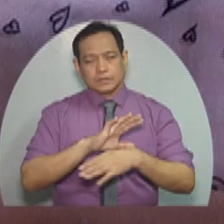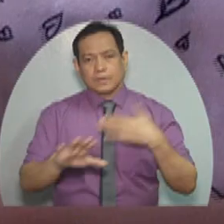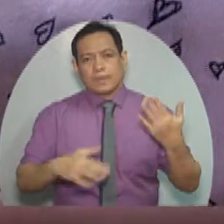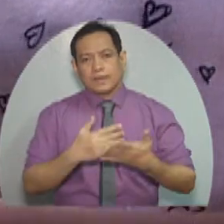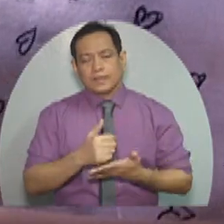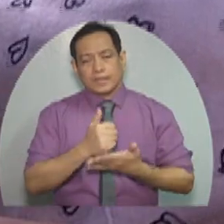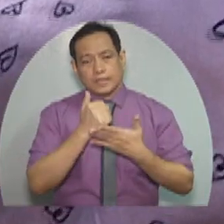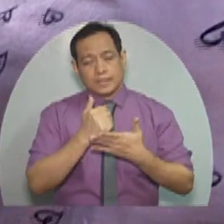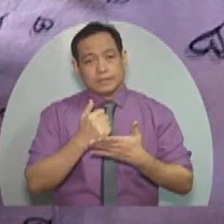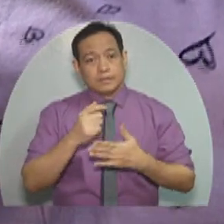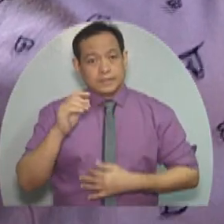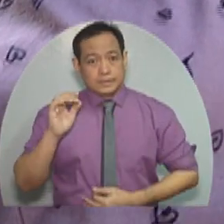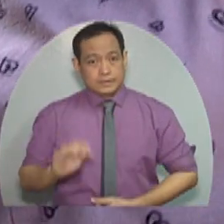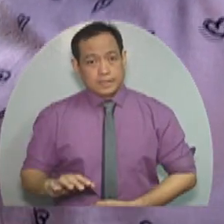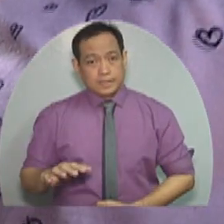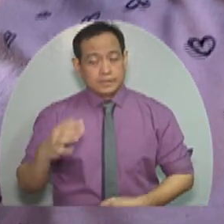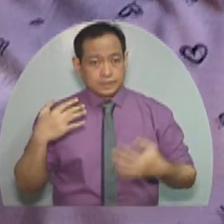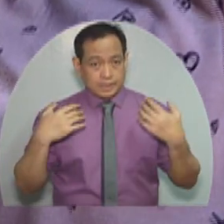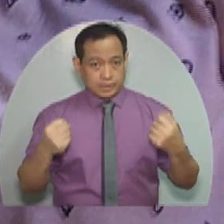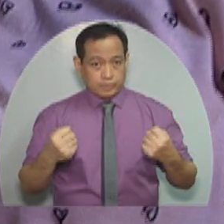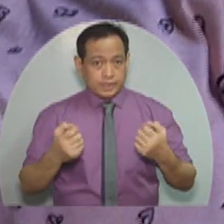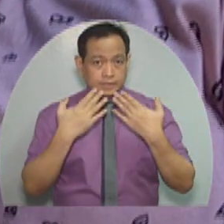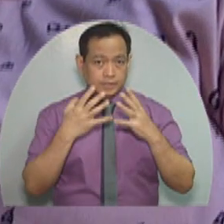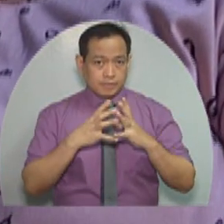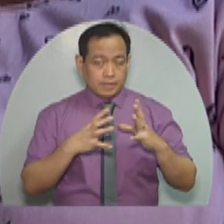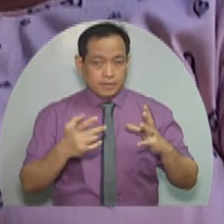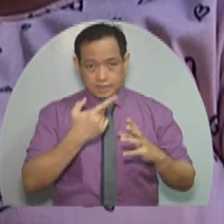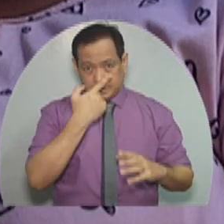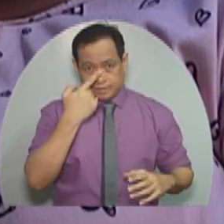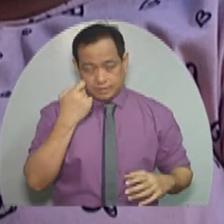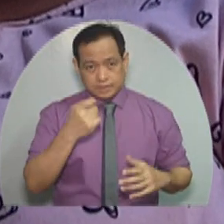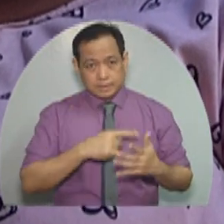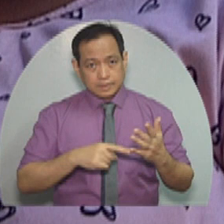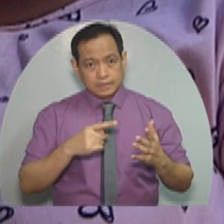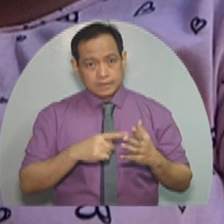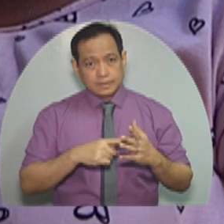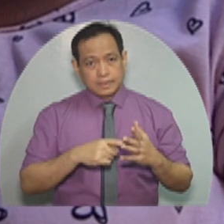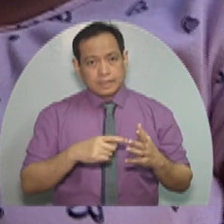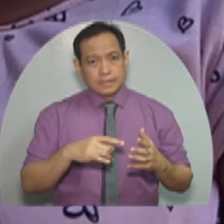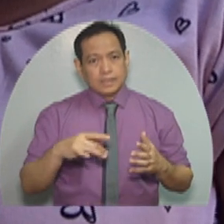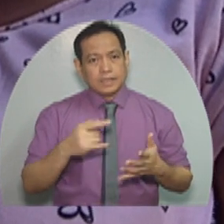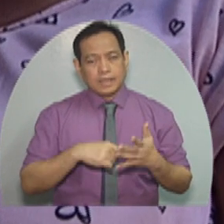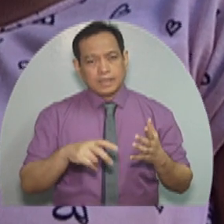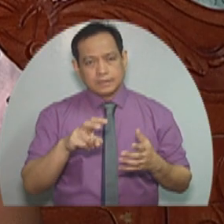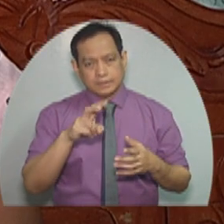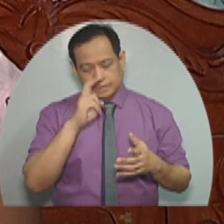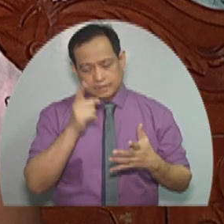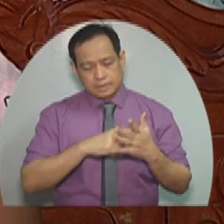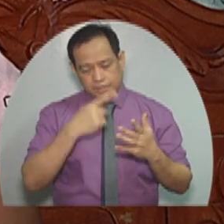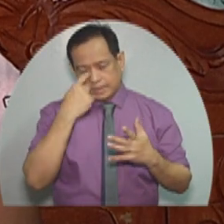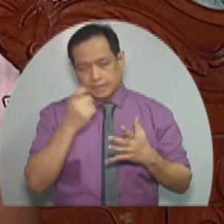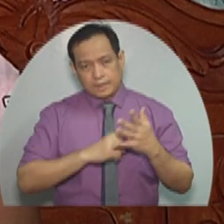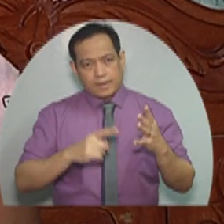kanya para siya ay gumaling. Thank you po kasi kahit masungit ako dahil sa chemo